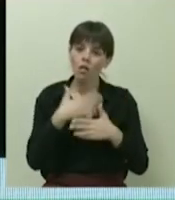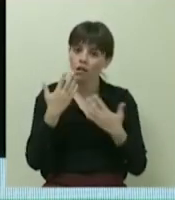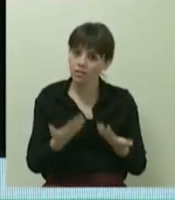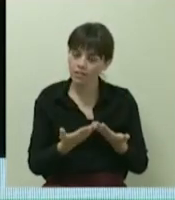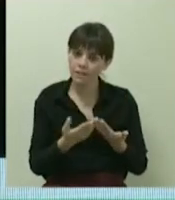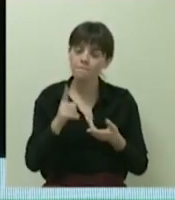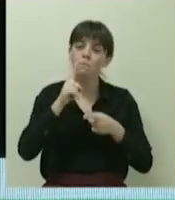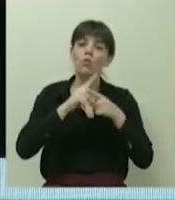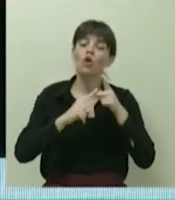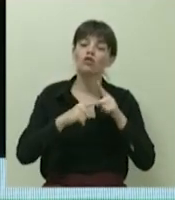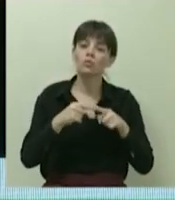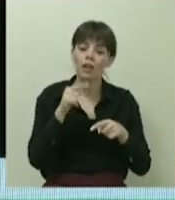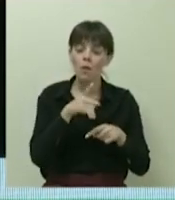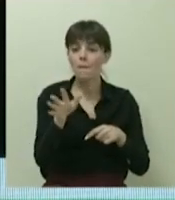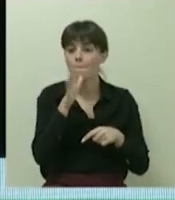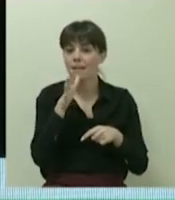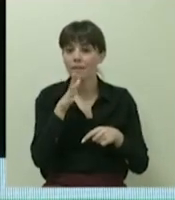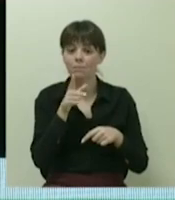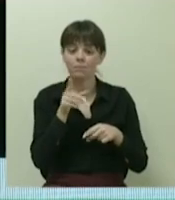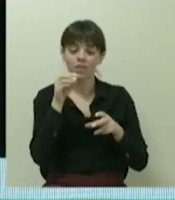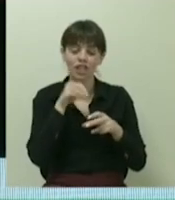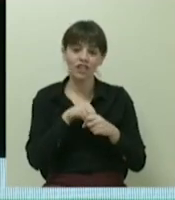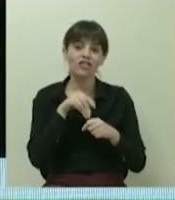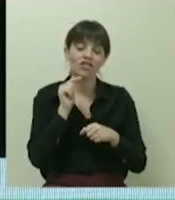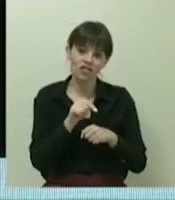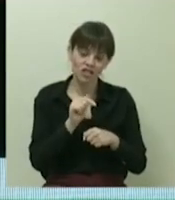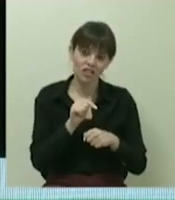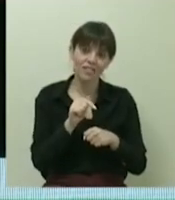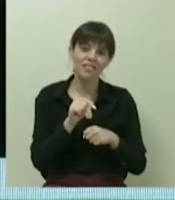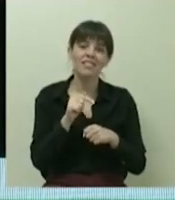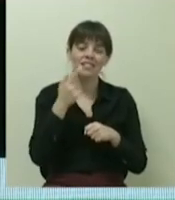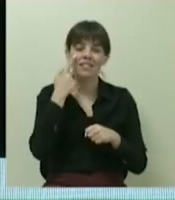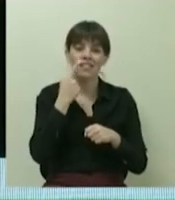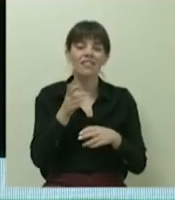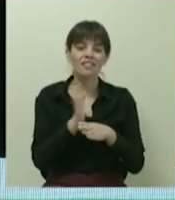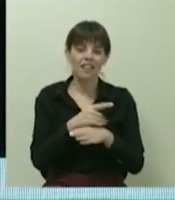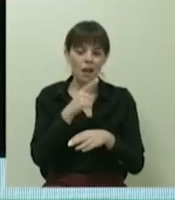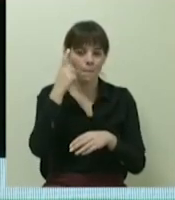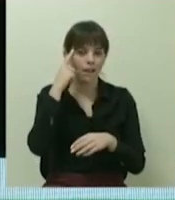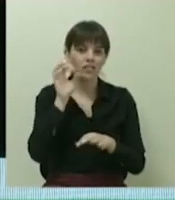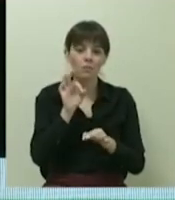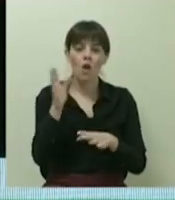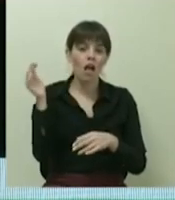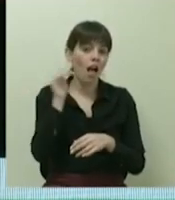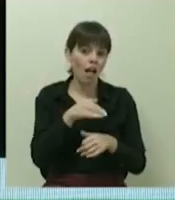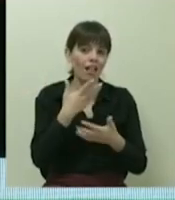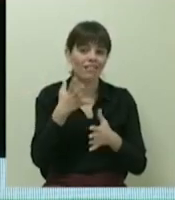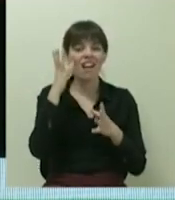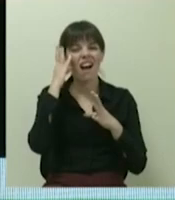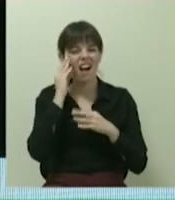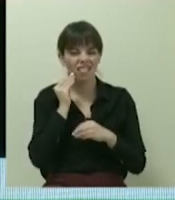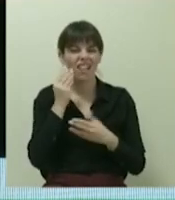ve Osmanlı'nın işte bu bilim liginde ki pozisyonu nedeniyle başına bunların geldiğini